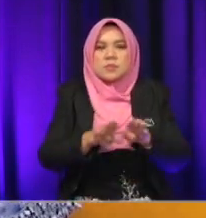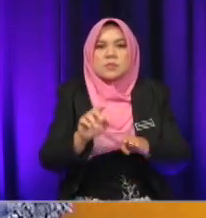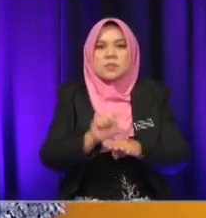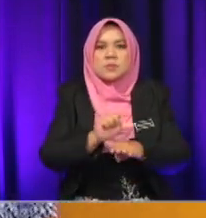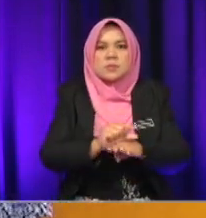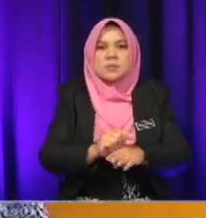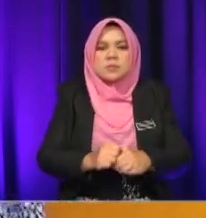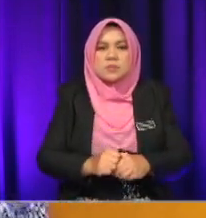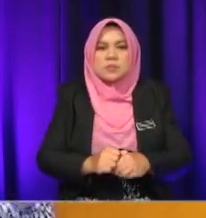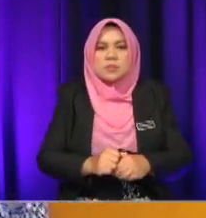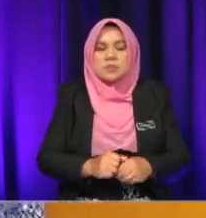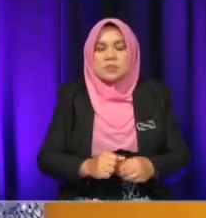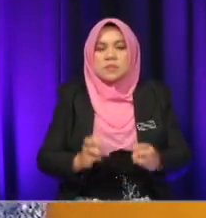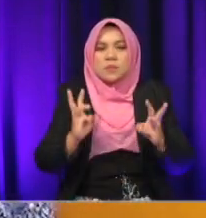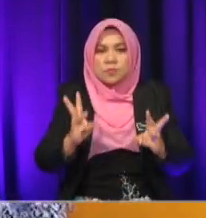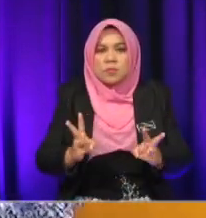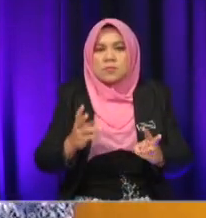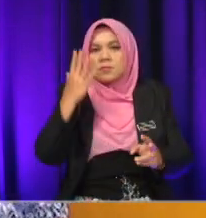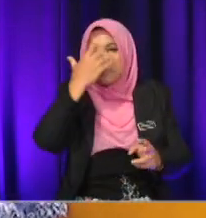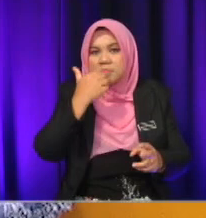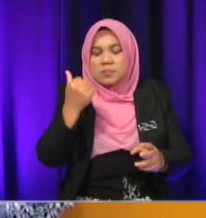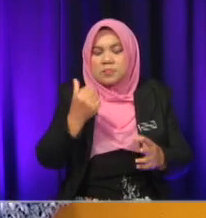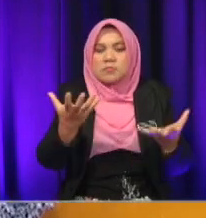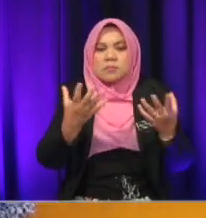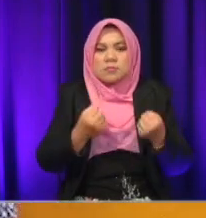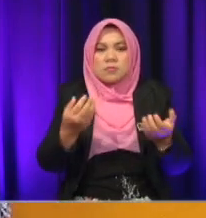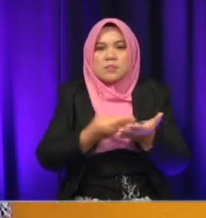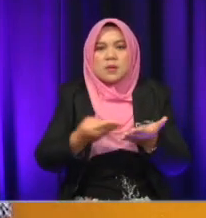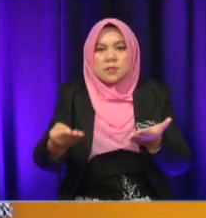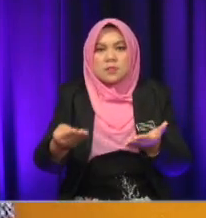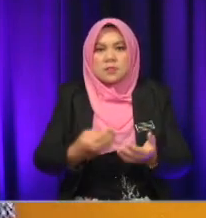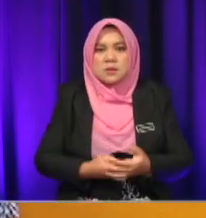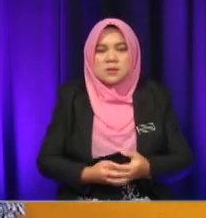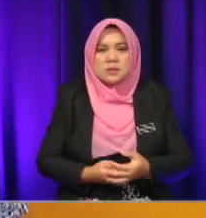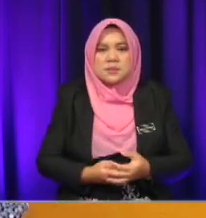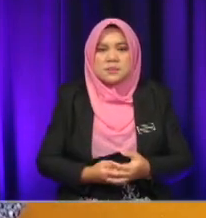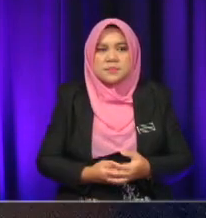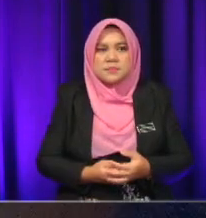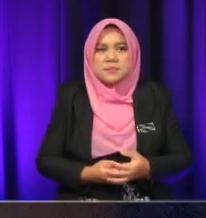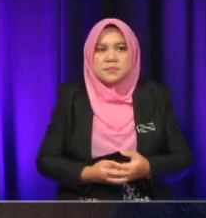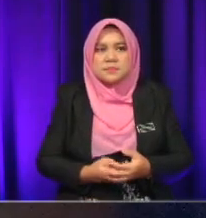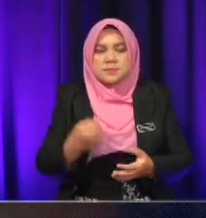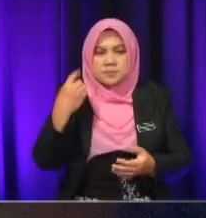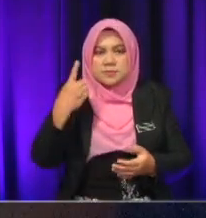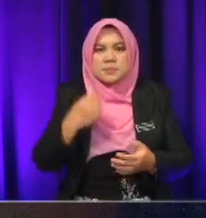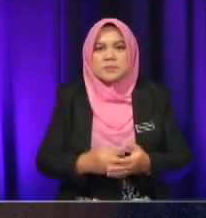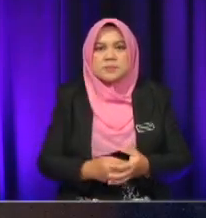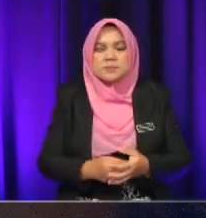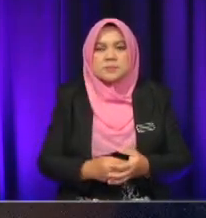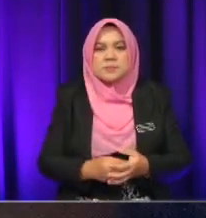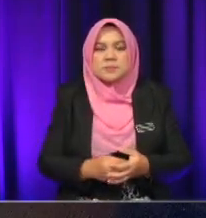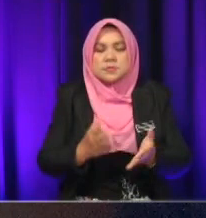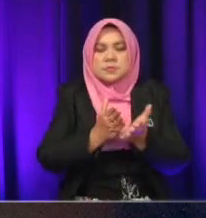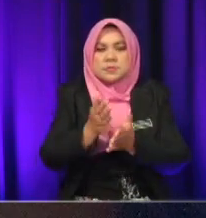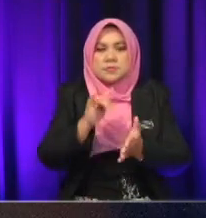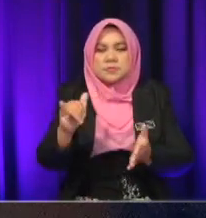wah, cantik tu. Kita pun nak dapatlah produk yang sebegitu. Okey, faham cikgu. Jelas. Okey,